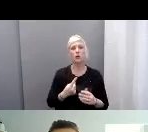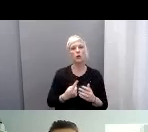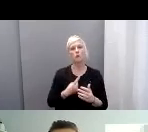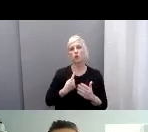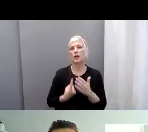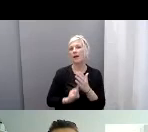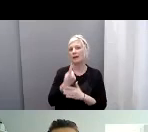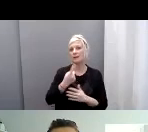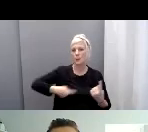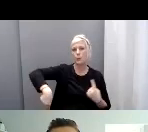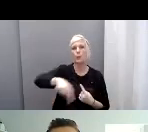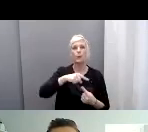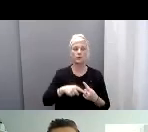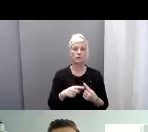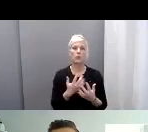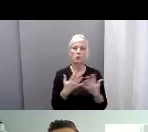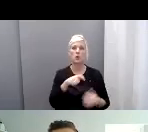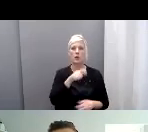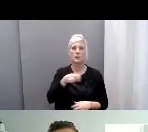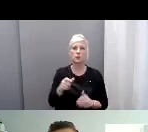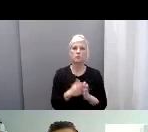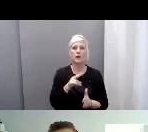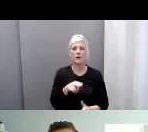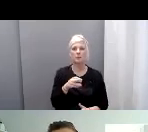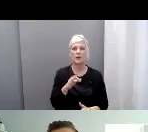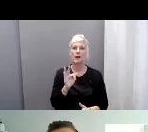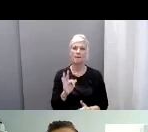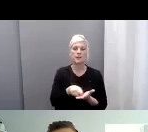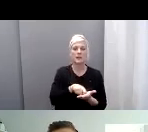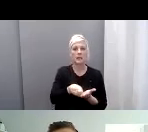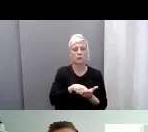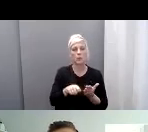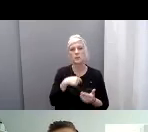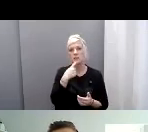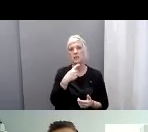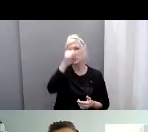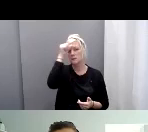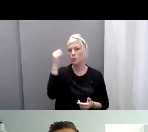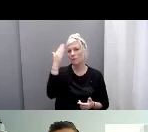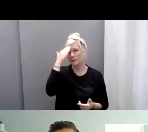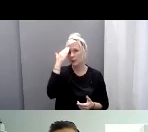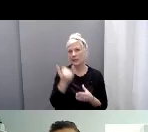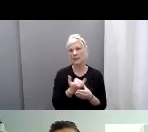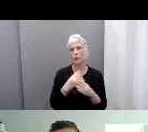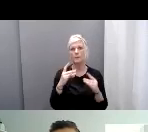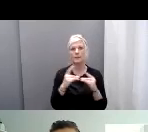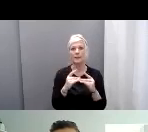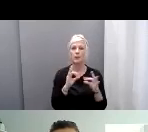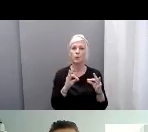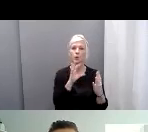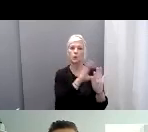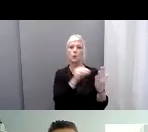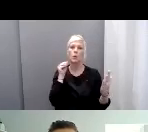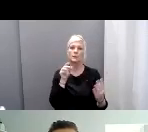med neuropsykiatriska diagnoser berättar också att det är svårt att veta i dating hur man ska tolka signaler och vad